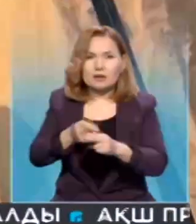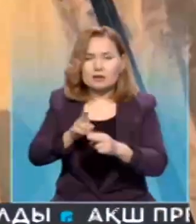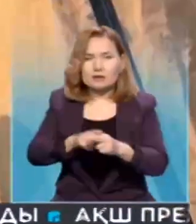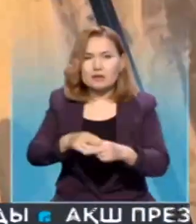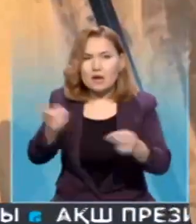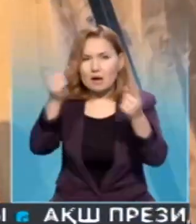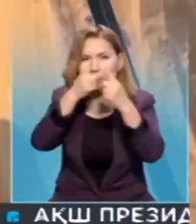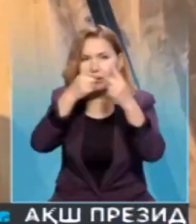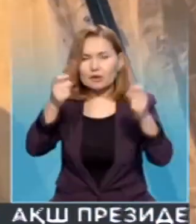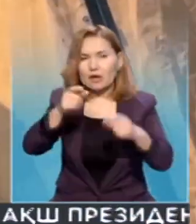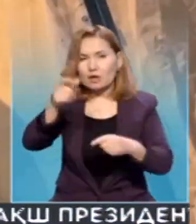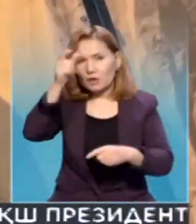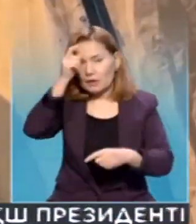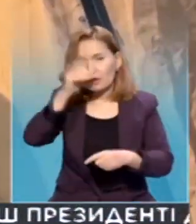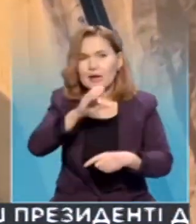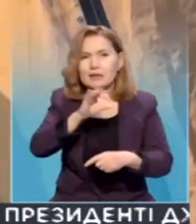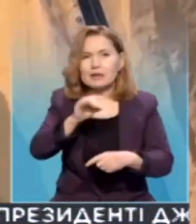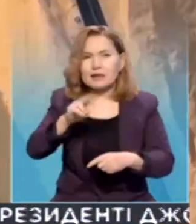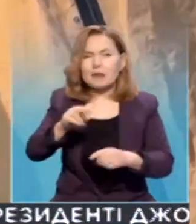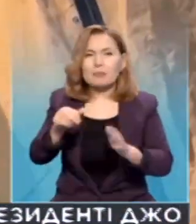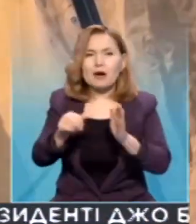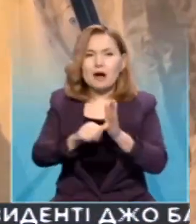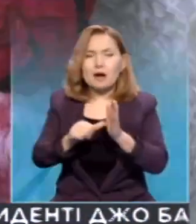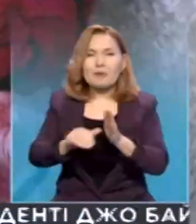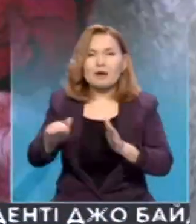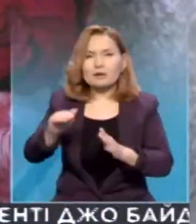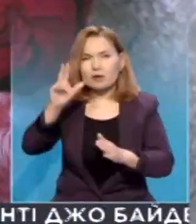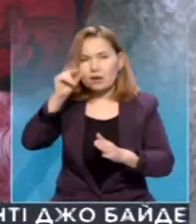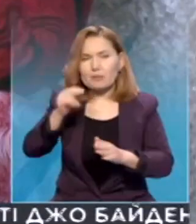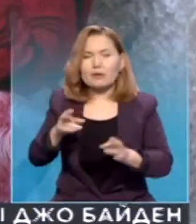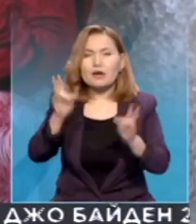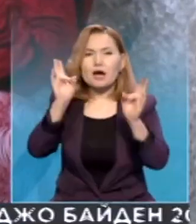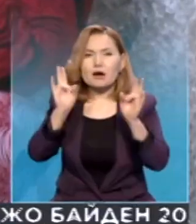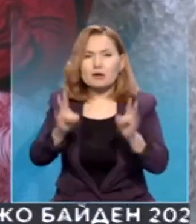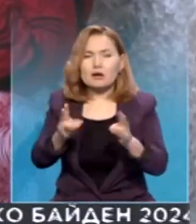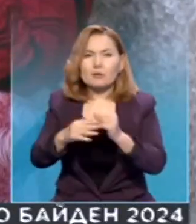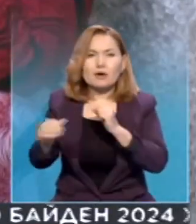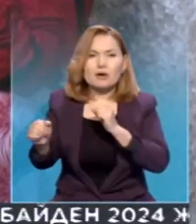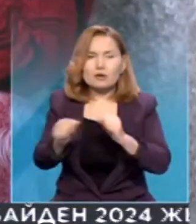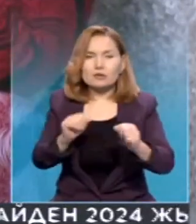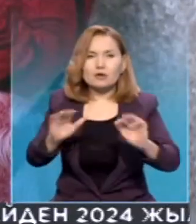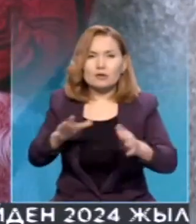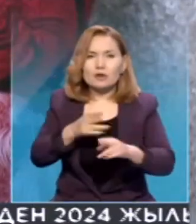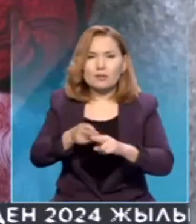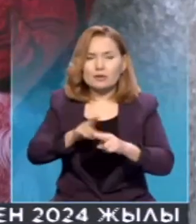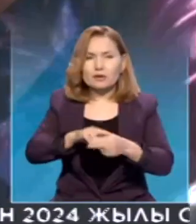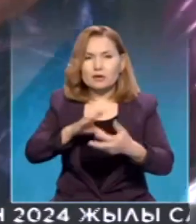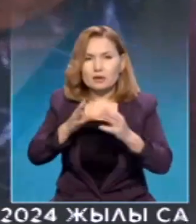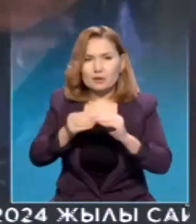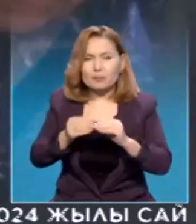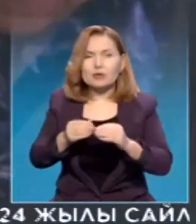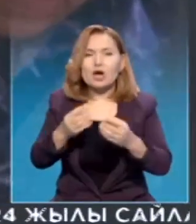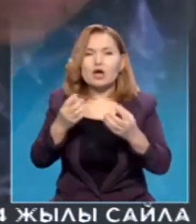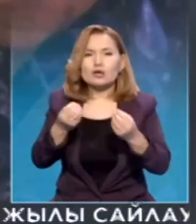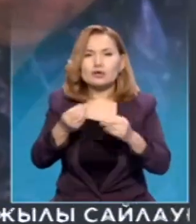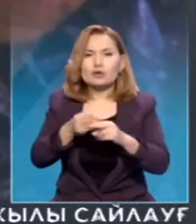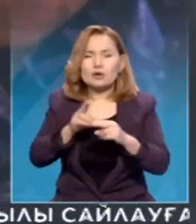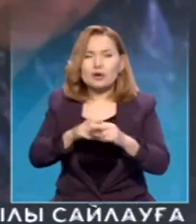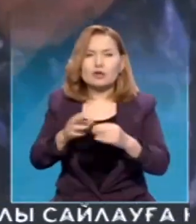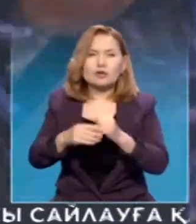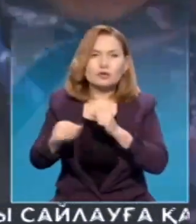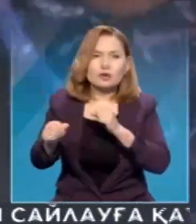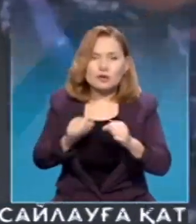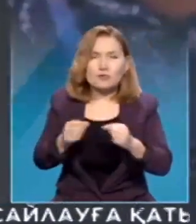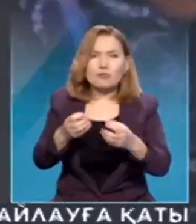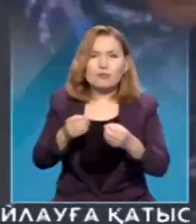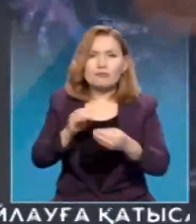жатыр. Еске салайын, Түркия мен Сирияда ақпанның 6-сында 2 бірдей қуатты зілзала болды. Сол күні бұдан бөлек мыңдаған жер асты